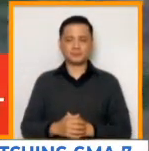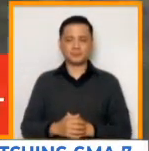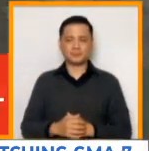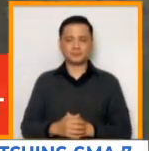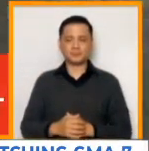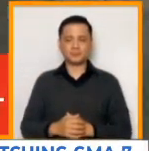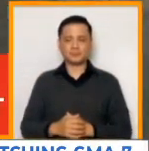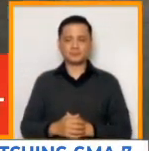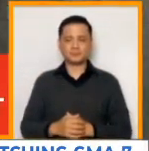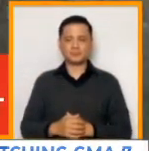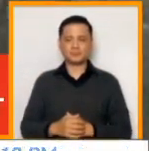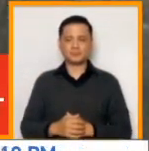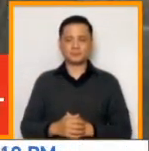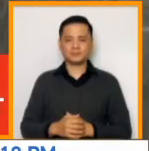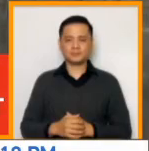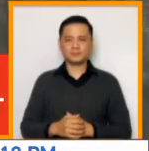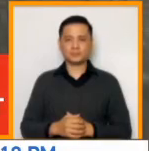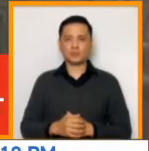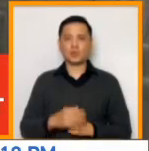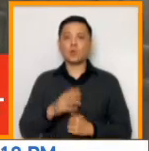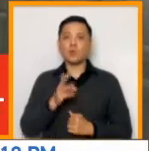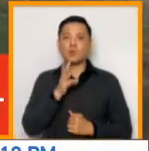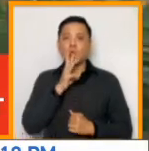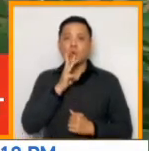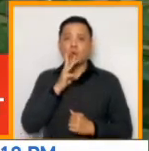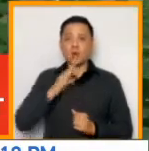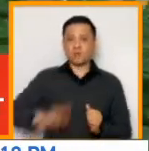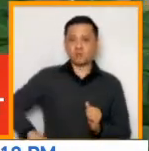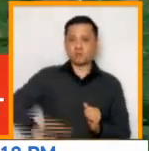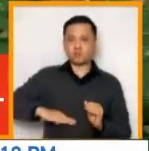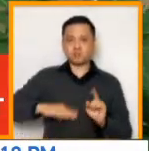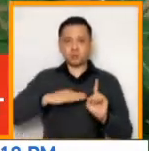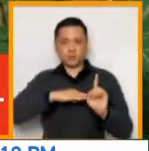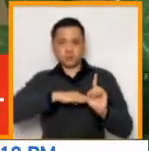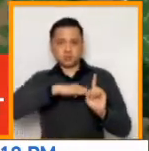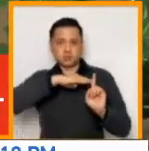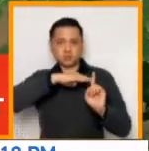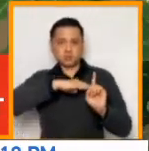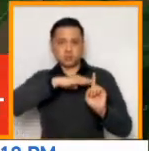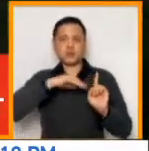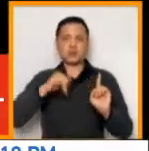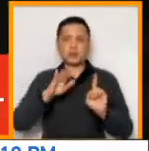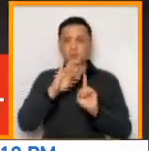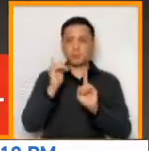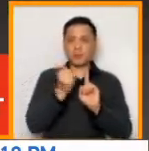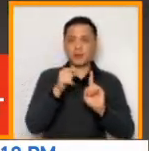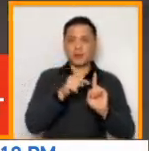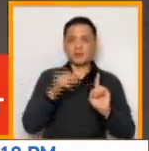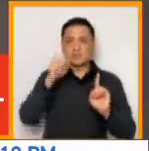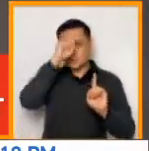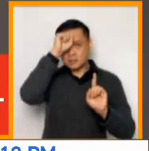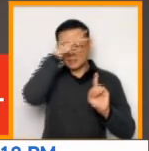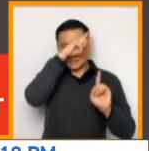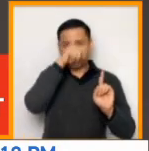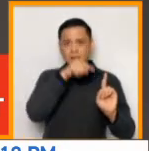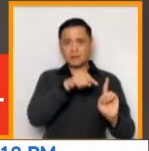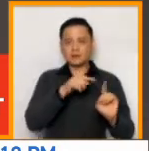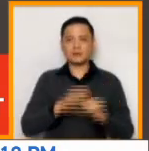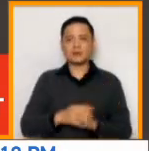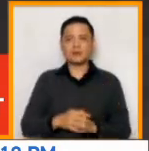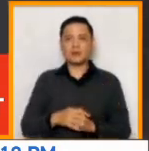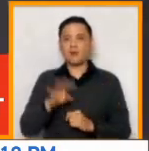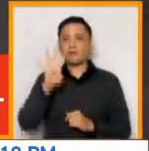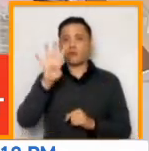Lampas tuhod hanggang lampas dibdib na baha ang nararanasan sa barangay Kenram, Isulan, Sultan Kudarat. 4 na purok malapit sa ilog